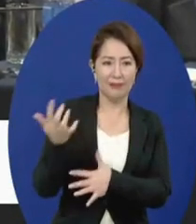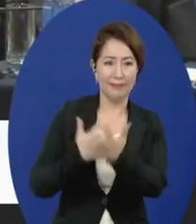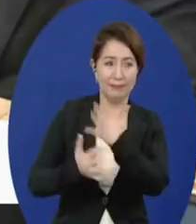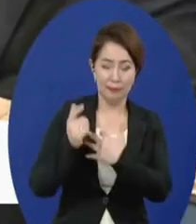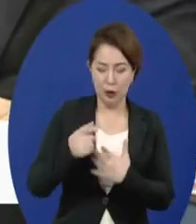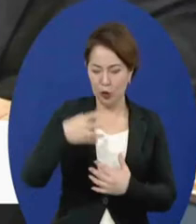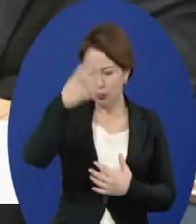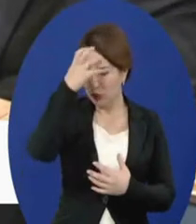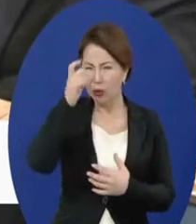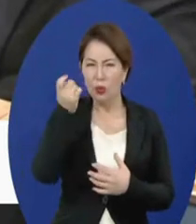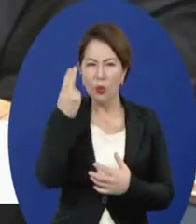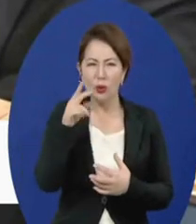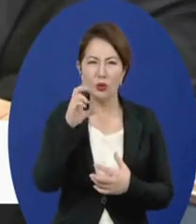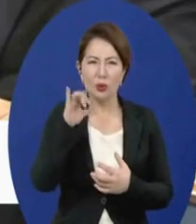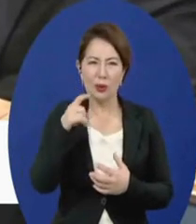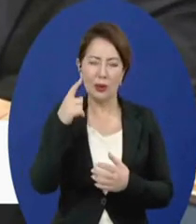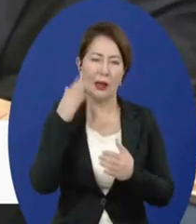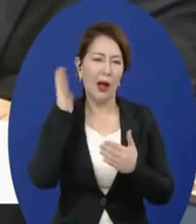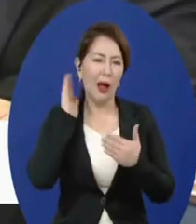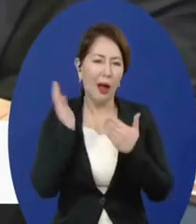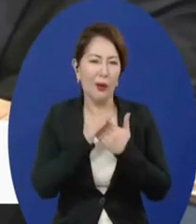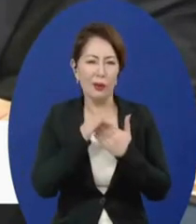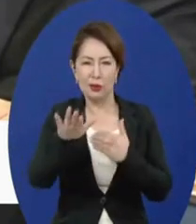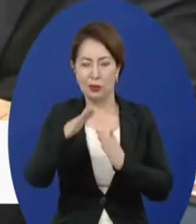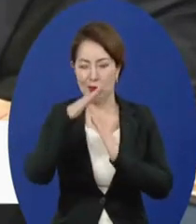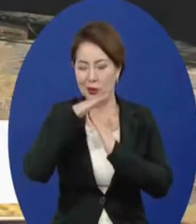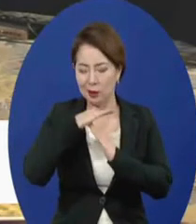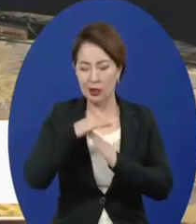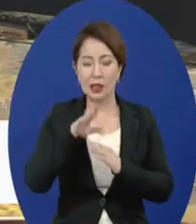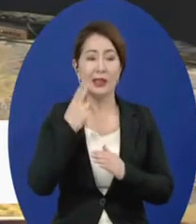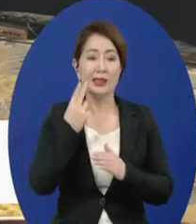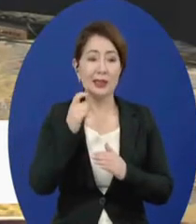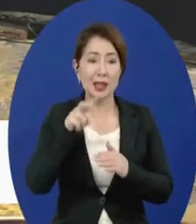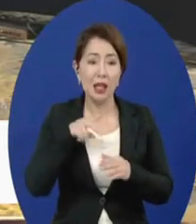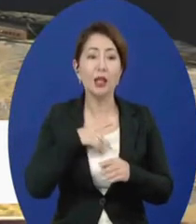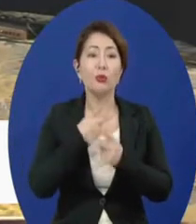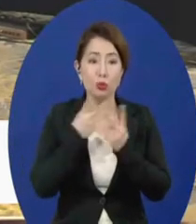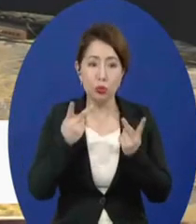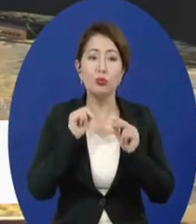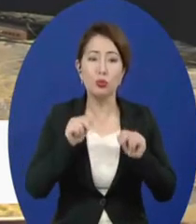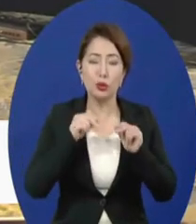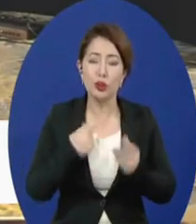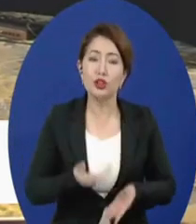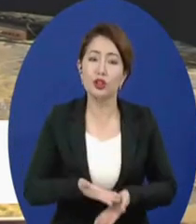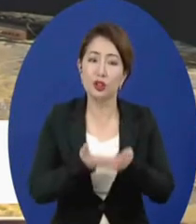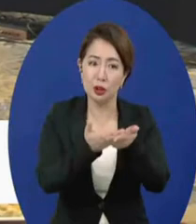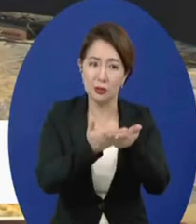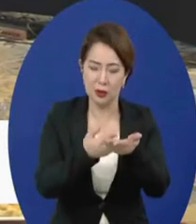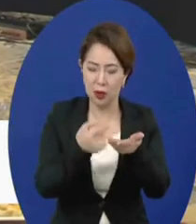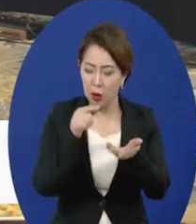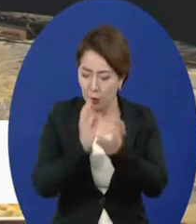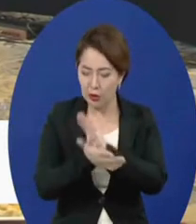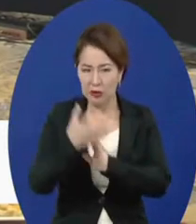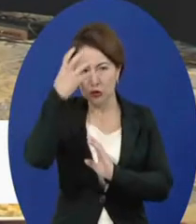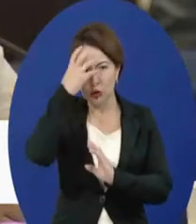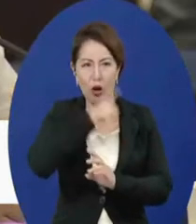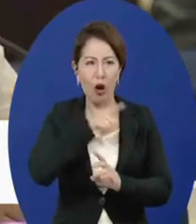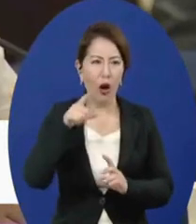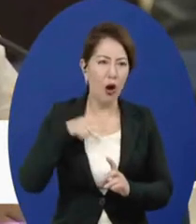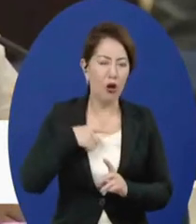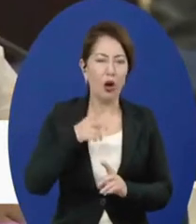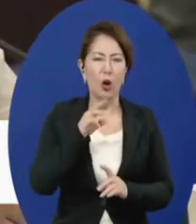Тэд төрийн хүнд суртал авилгын гинжийг дасалж цахим үндэстэн болохыг дэмжиж байна. Гэхдээ төр үүнд хамгийн том тушаа болж ирсэн гэдгийг